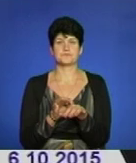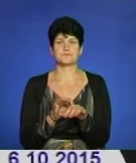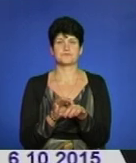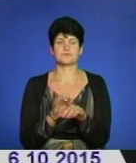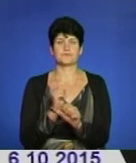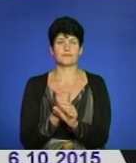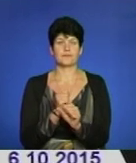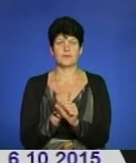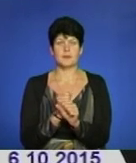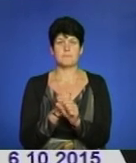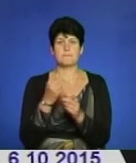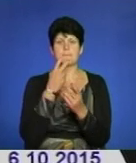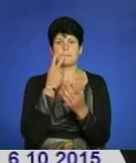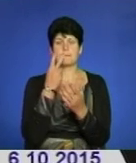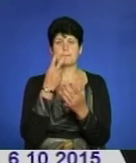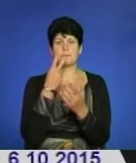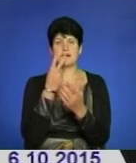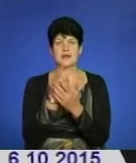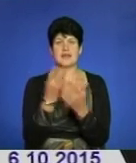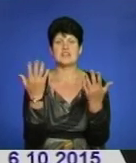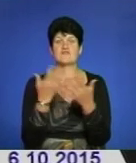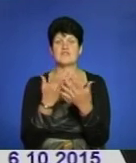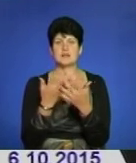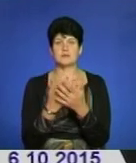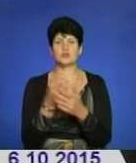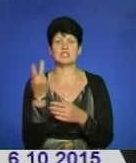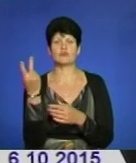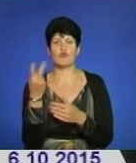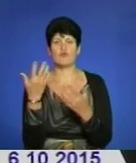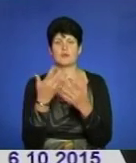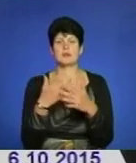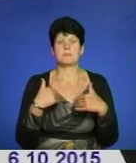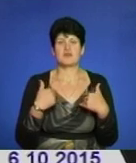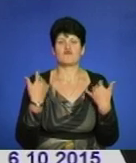перегляд фільмів. До тих двох фільмів, які ми вже десь